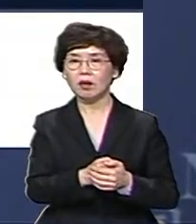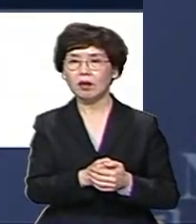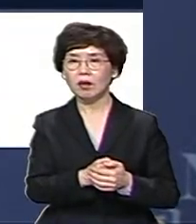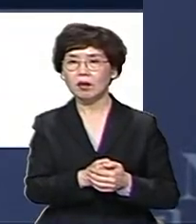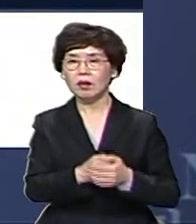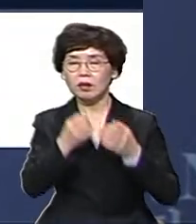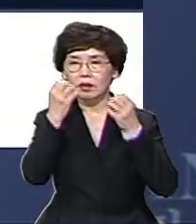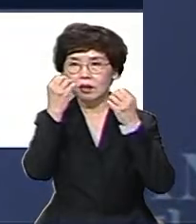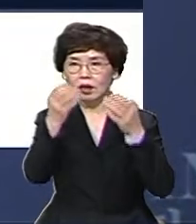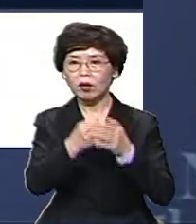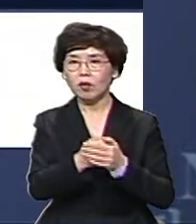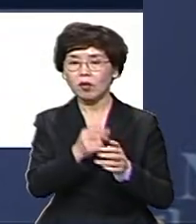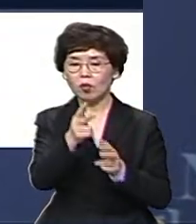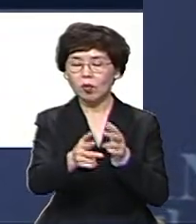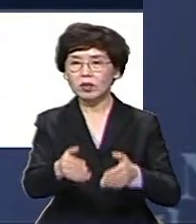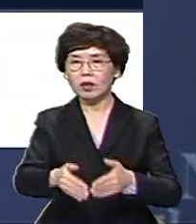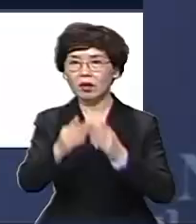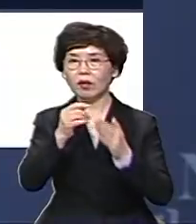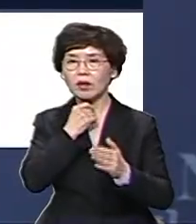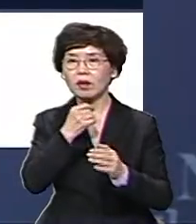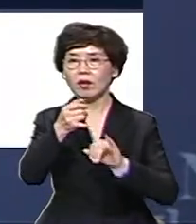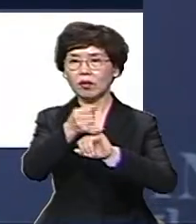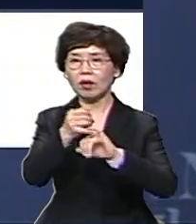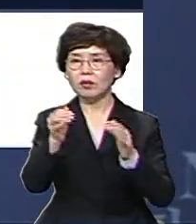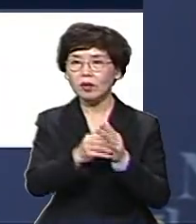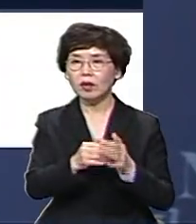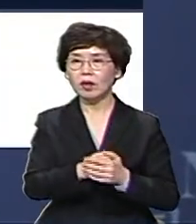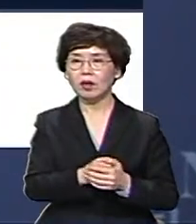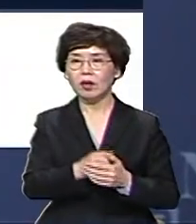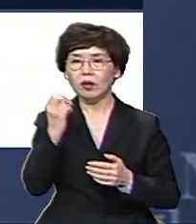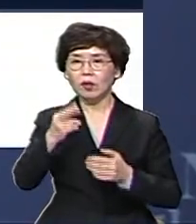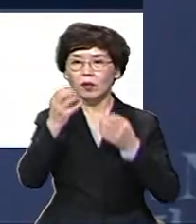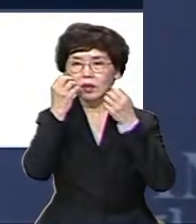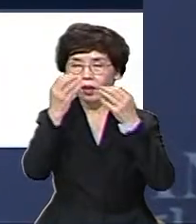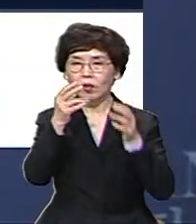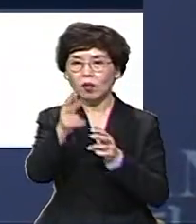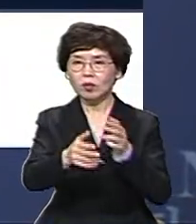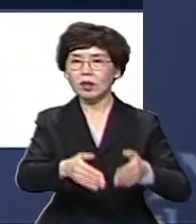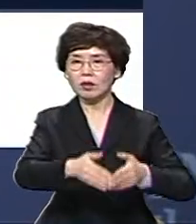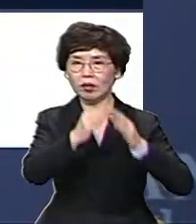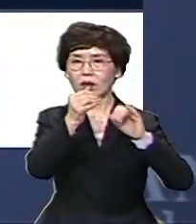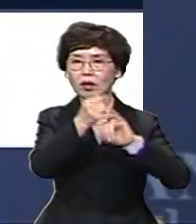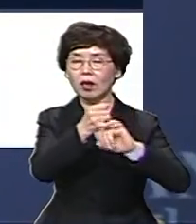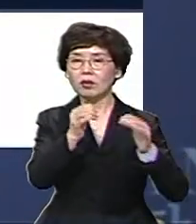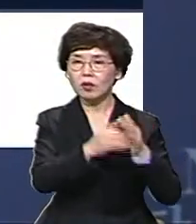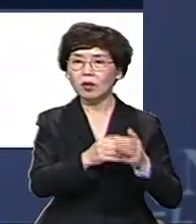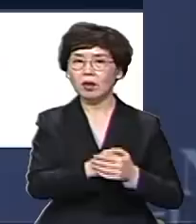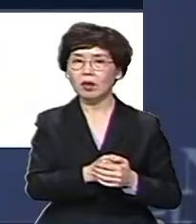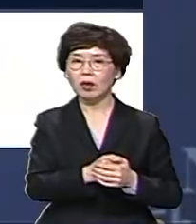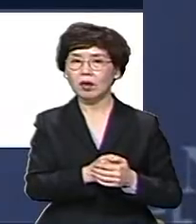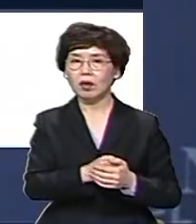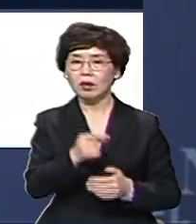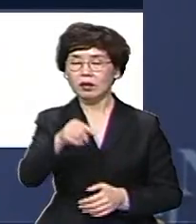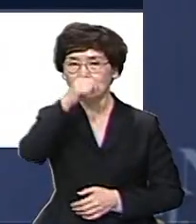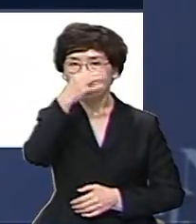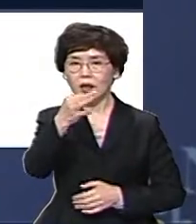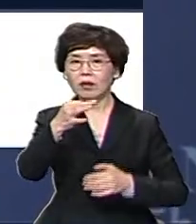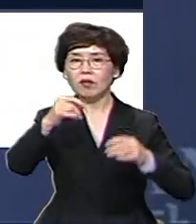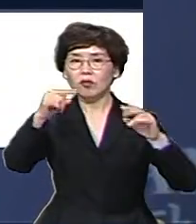있겠고요. 피아트와 크라이슬러가 이제는 4.3조 달러의 예산을 통해서